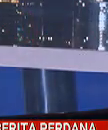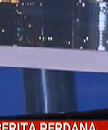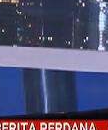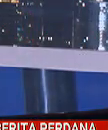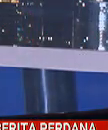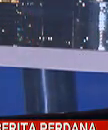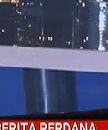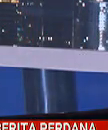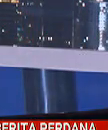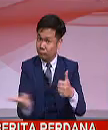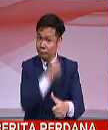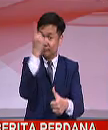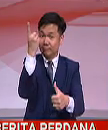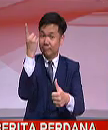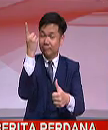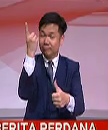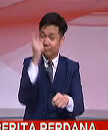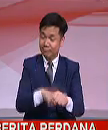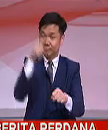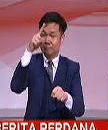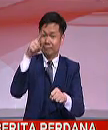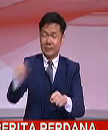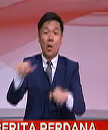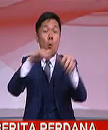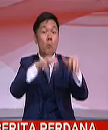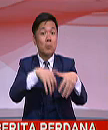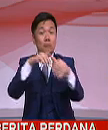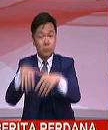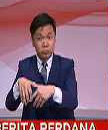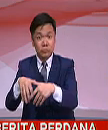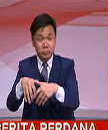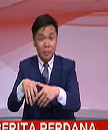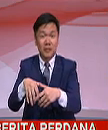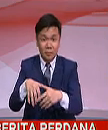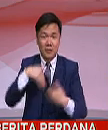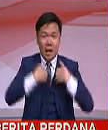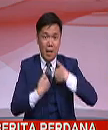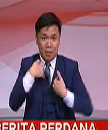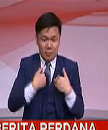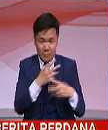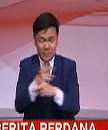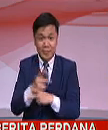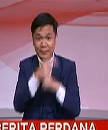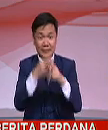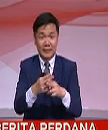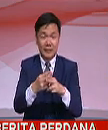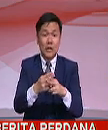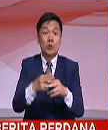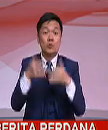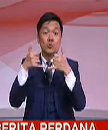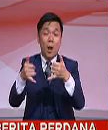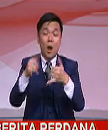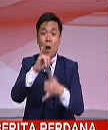Buat julung kalinya, rancangan reality TV pertanian dan peternakan yang pertama iaitu Juara Agrotech